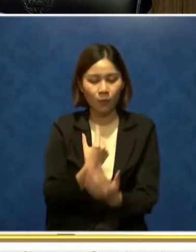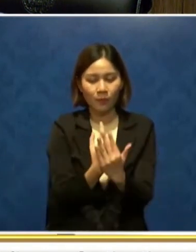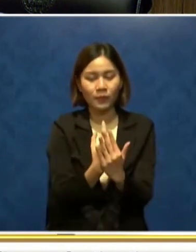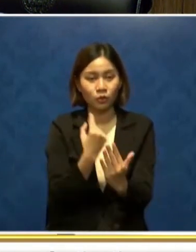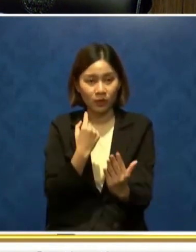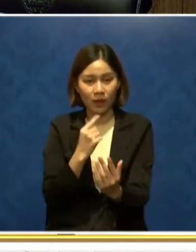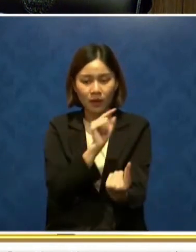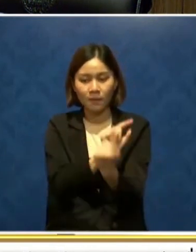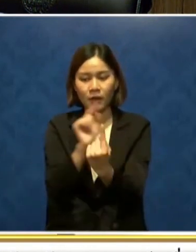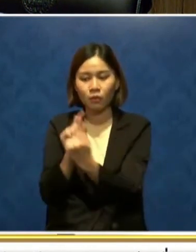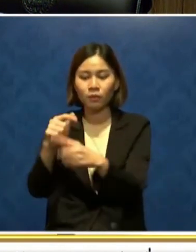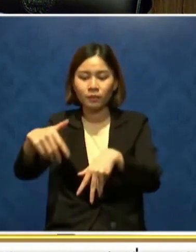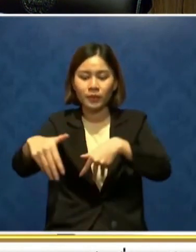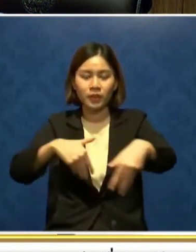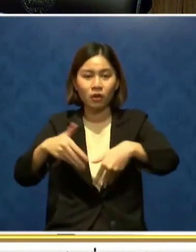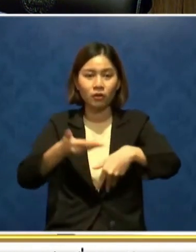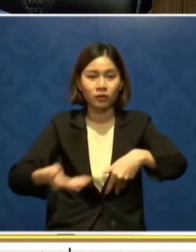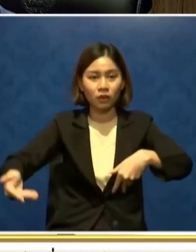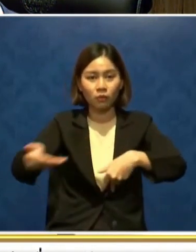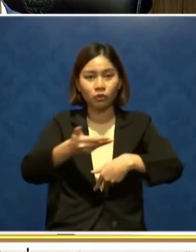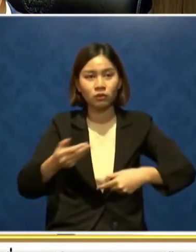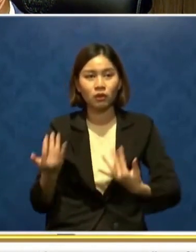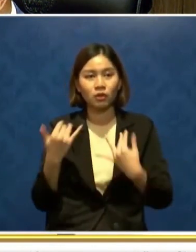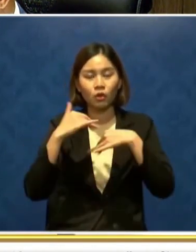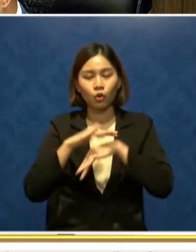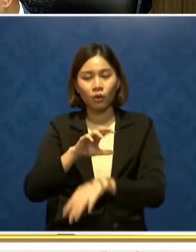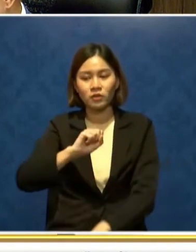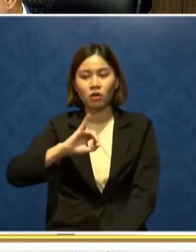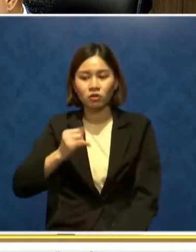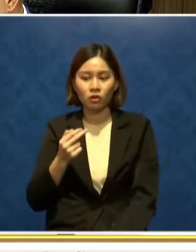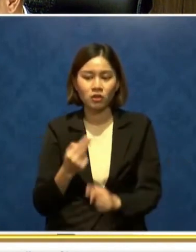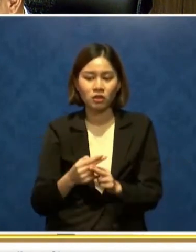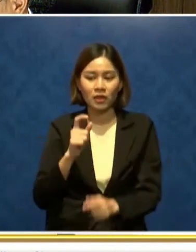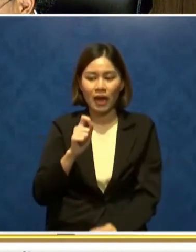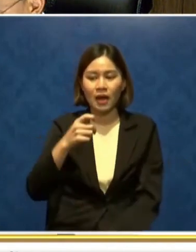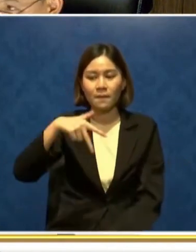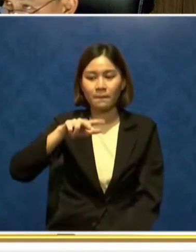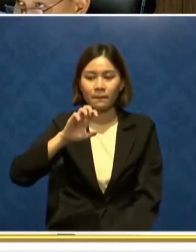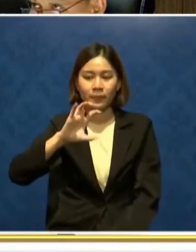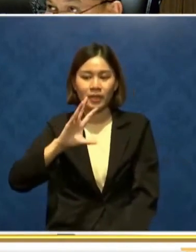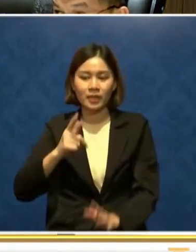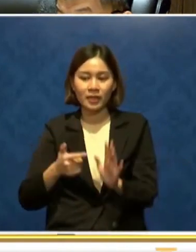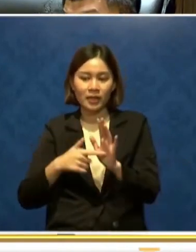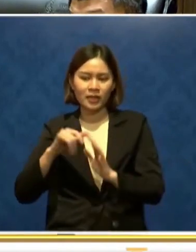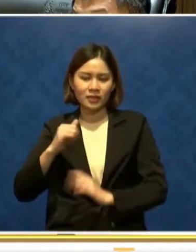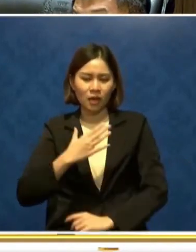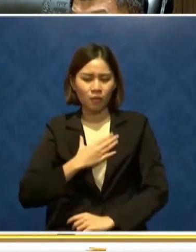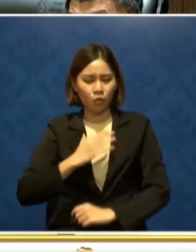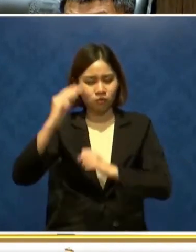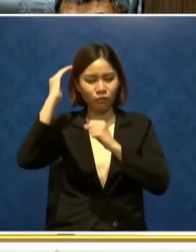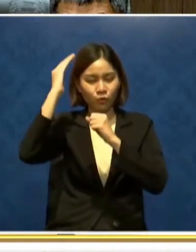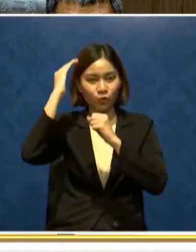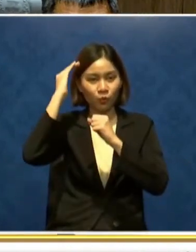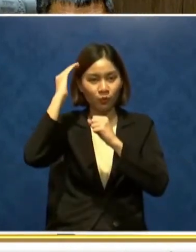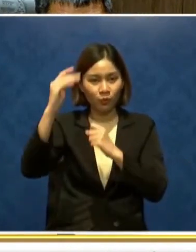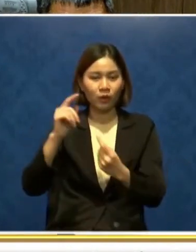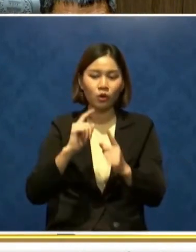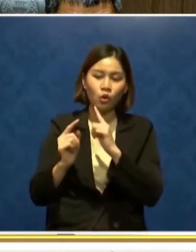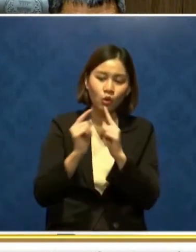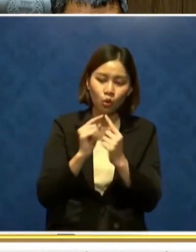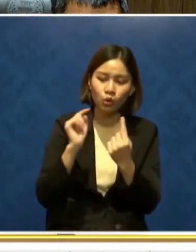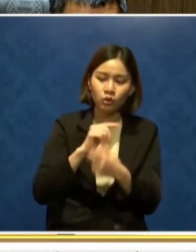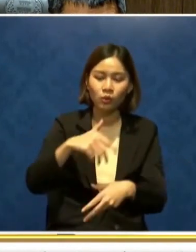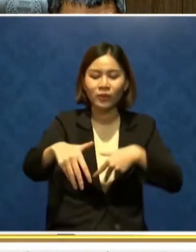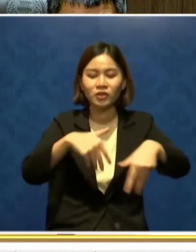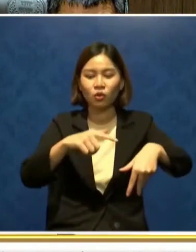พบว่าพี่น้องประชาชนนะครับร่วมกับท่านสจอภิชัยจินตาคมผมไปแล้วใช้เวทีตรงนั้นพูดคุยกับพี่